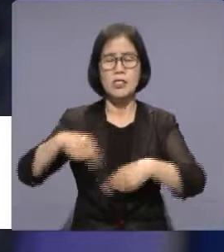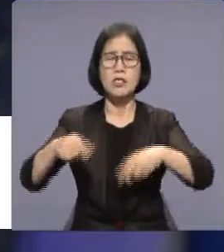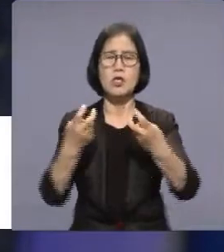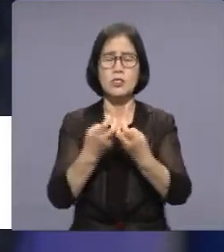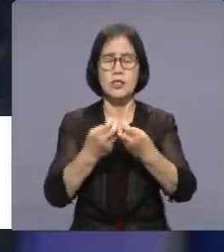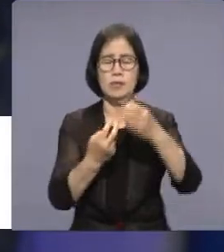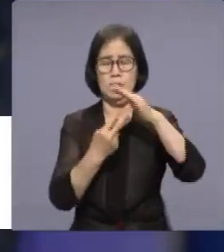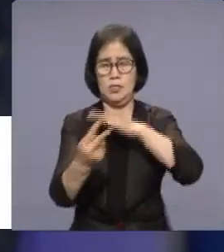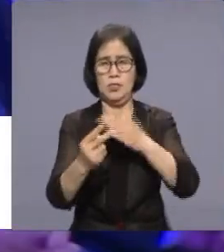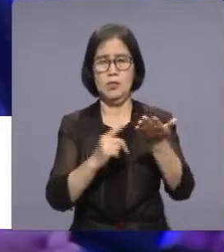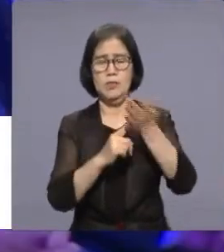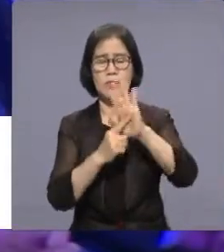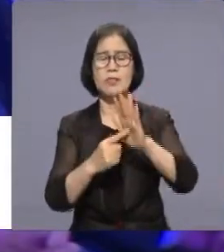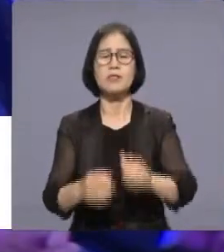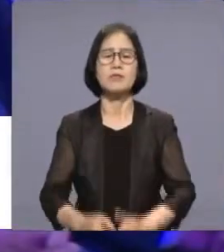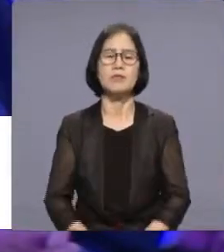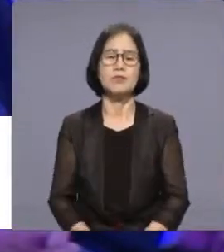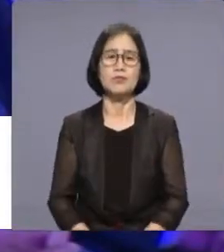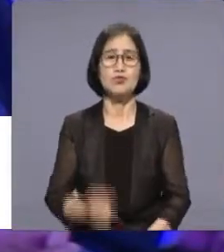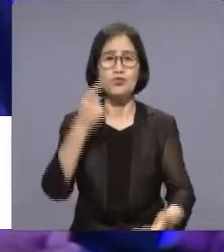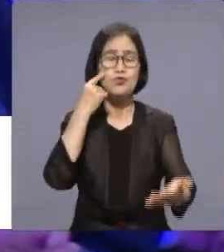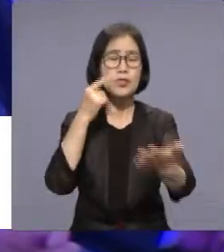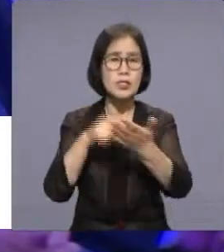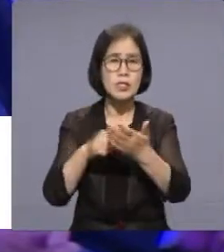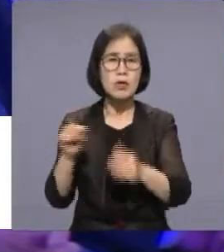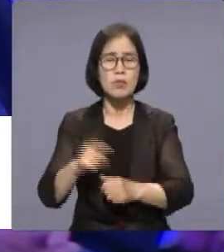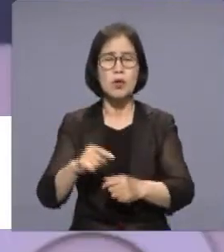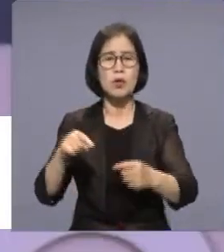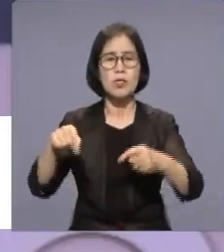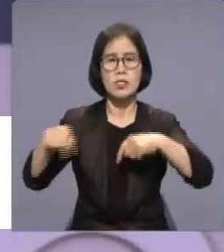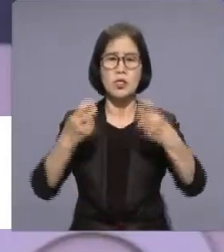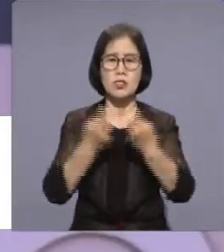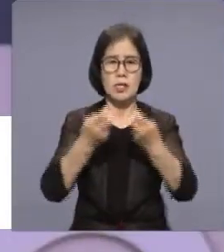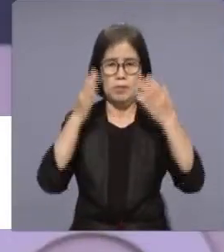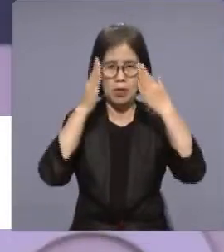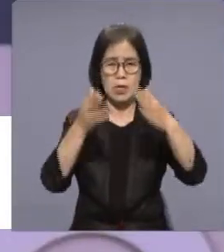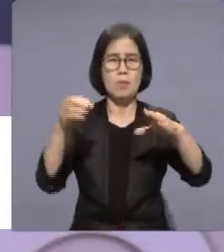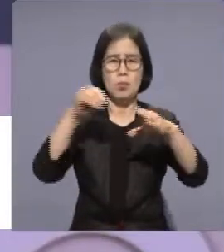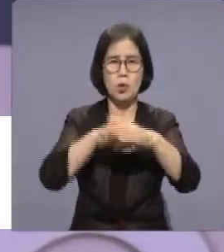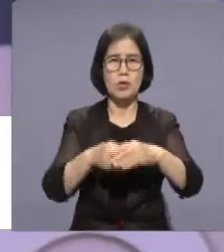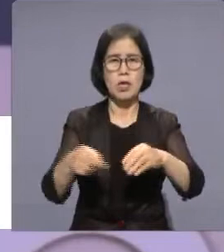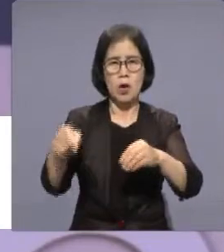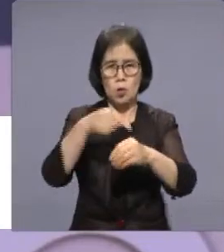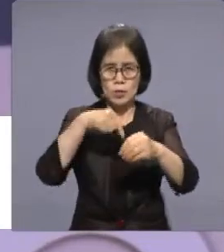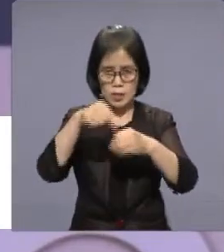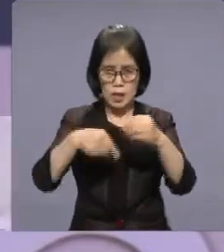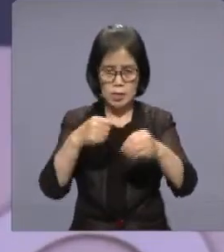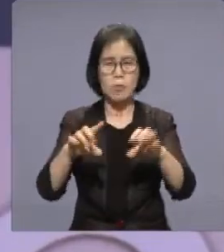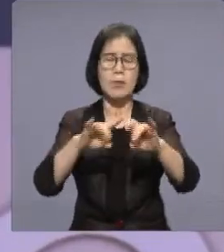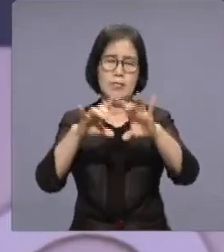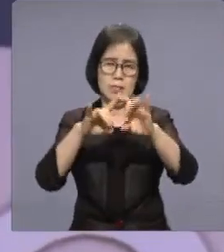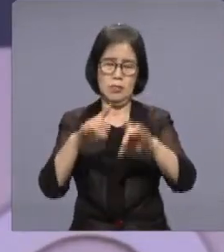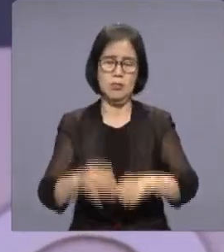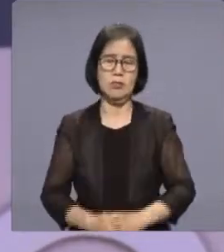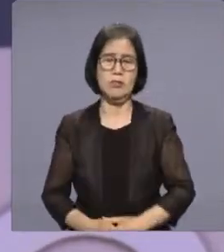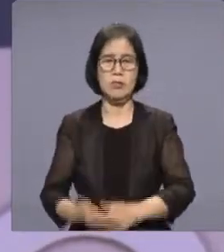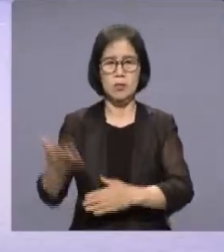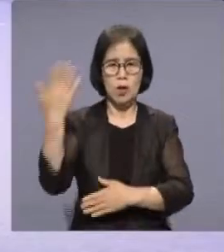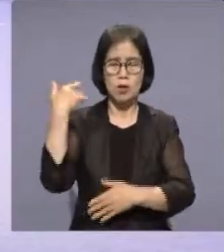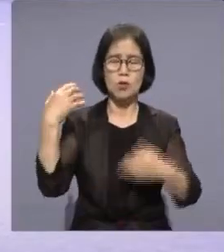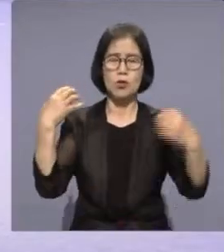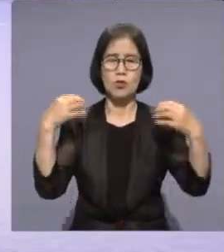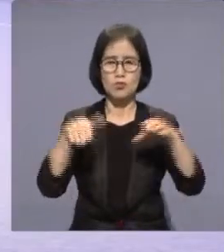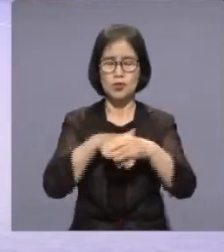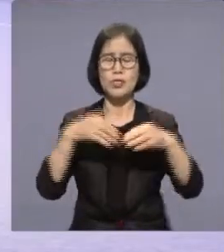비전을 밝혔습니다. 눈에 띄는 건 정책 방향에 포함된 원자력 발전입니다. 과거